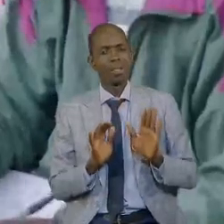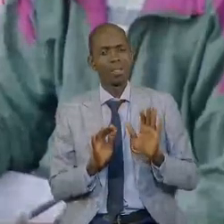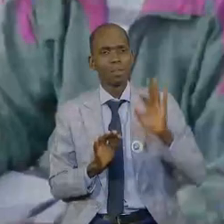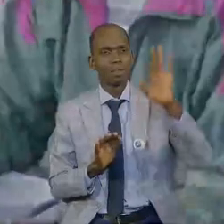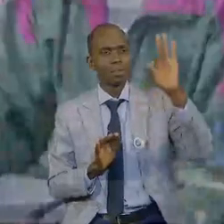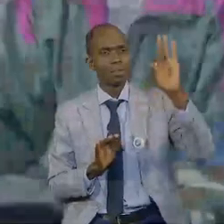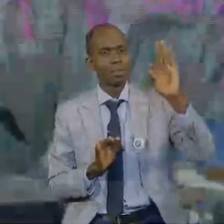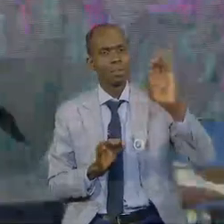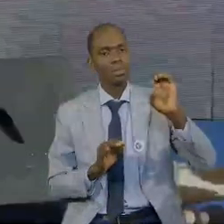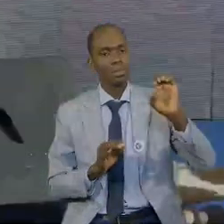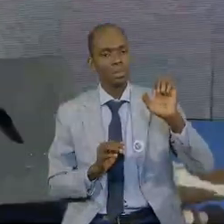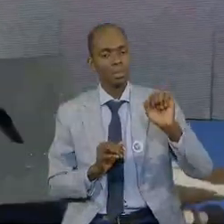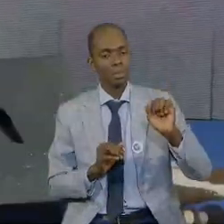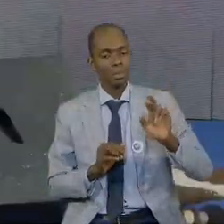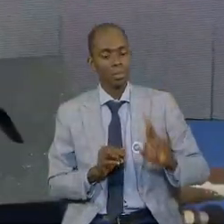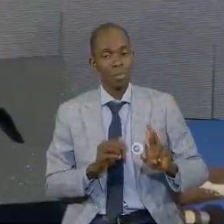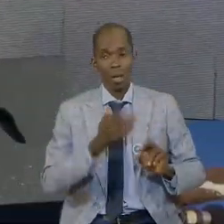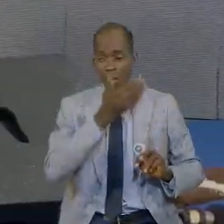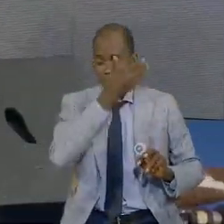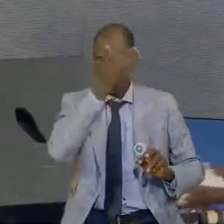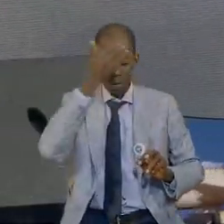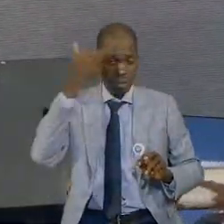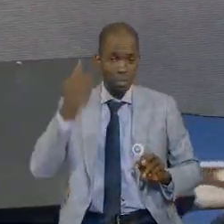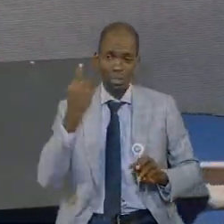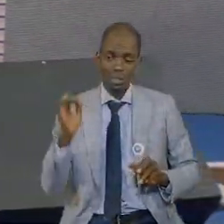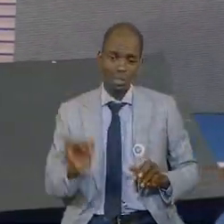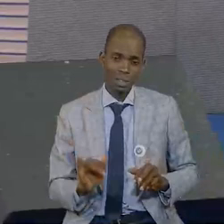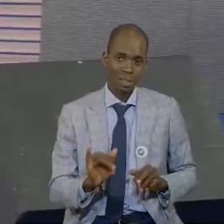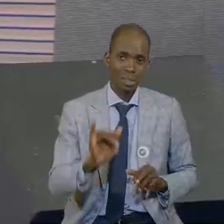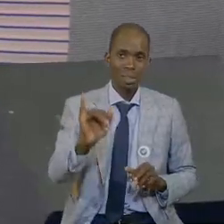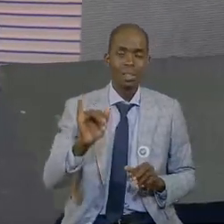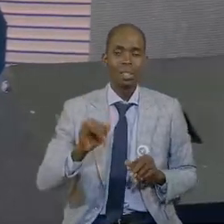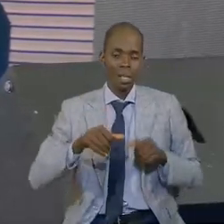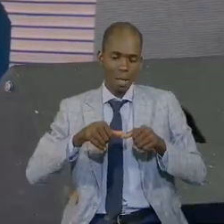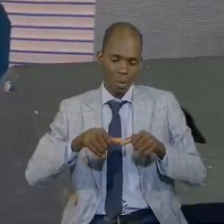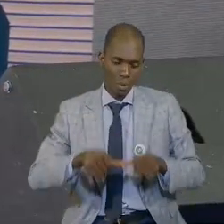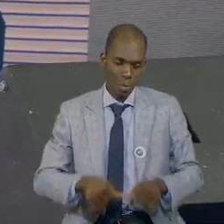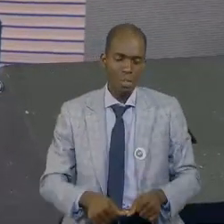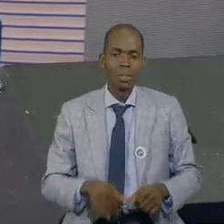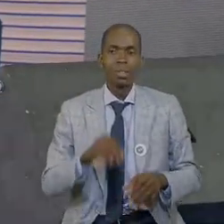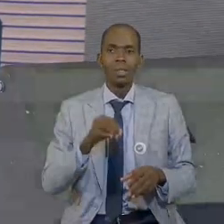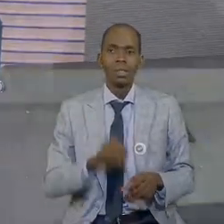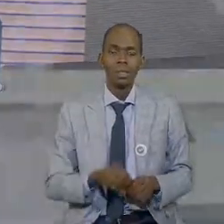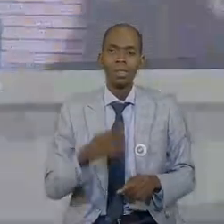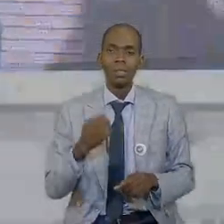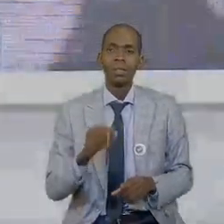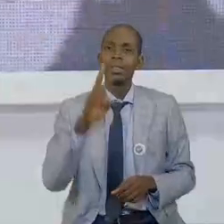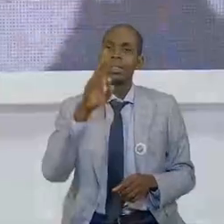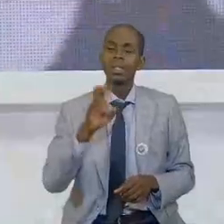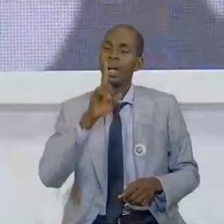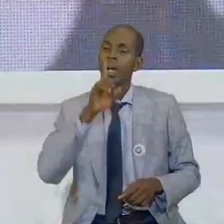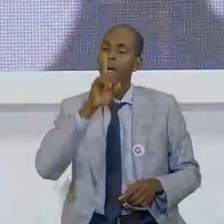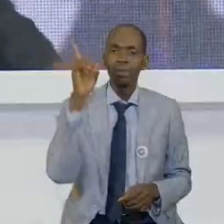ceci encore. Forgetting eternal abiding reassurance. Oubliant les